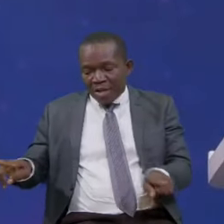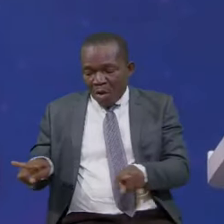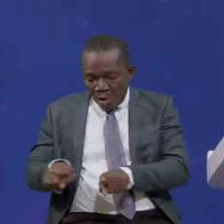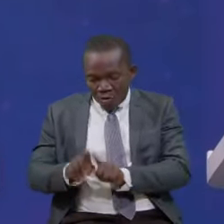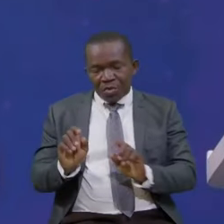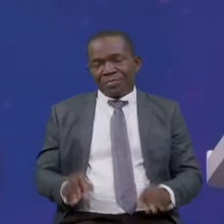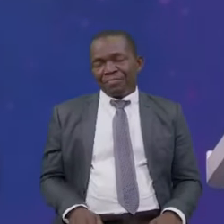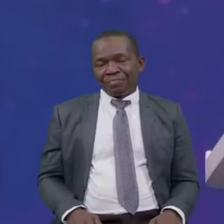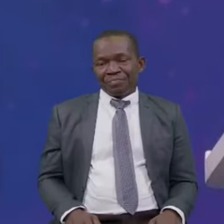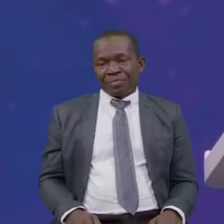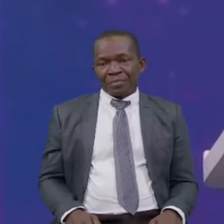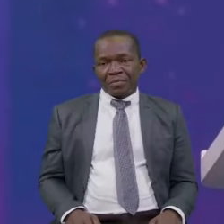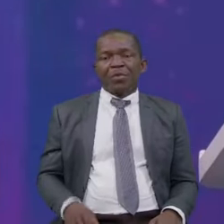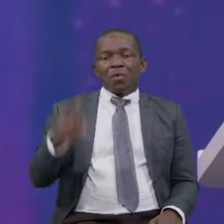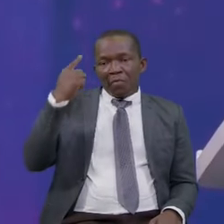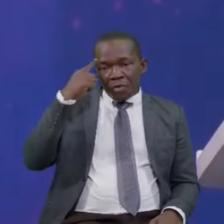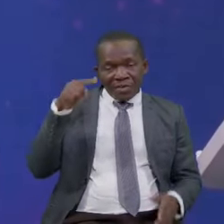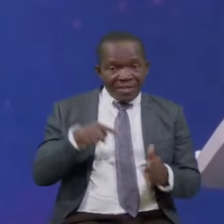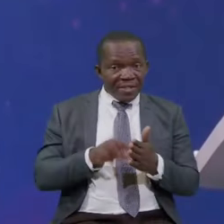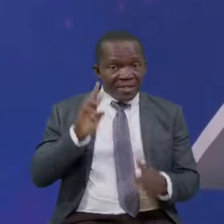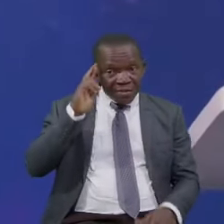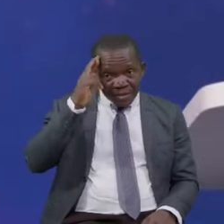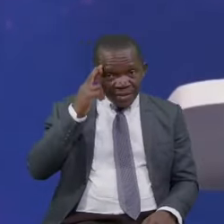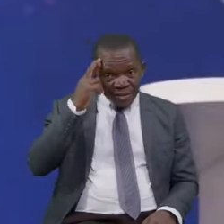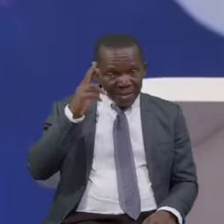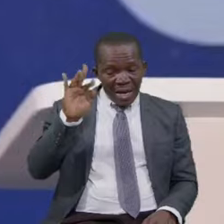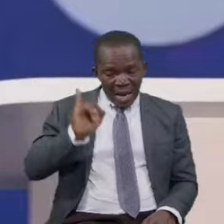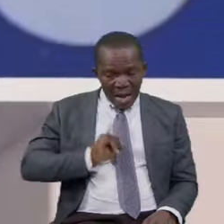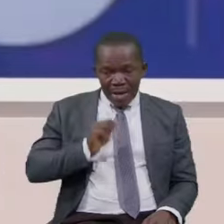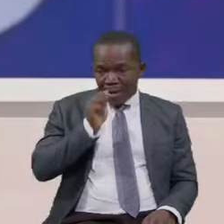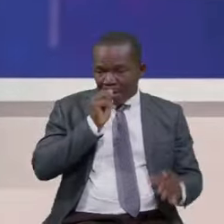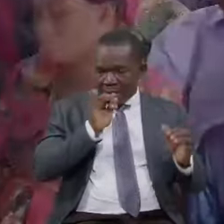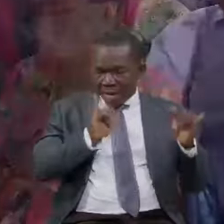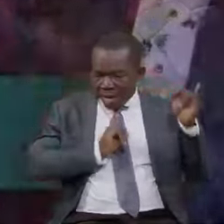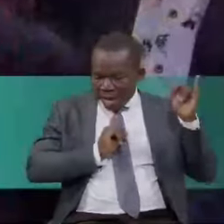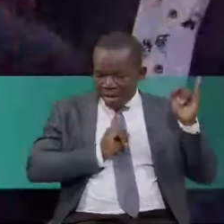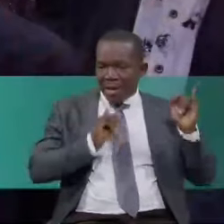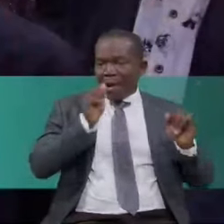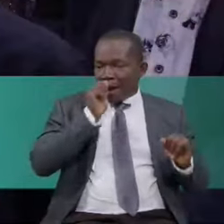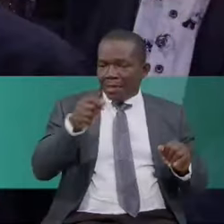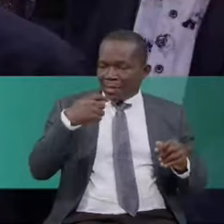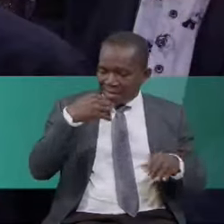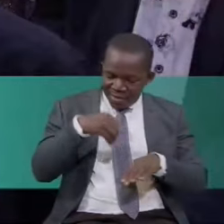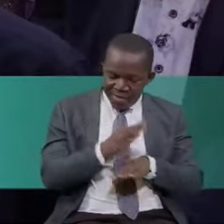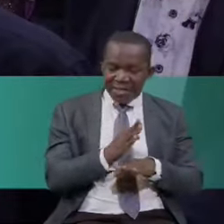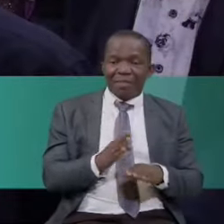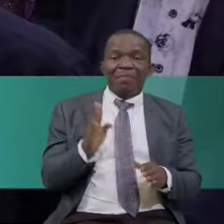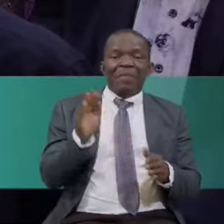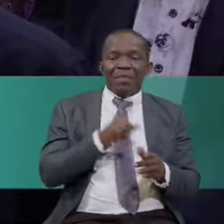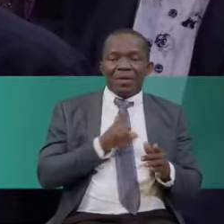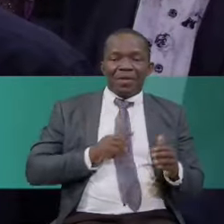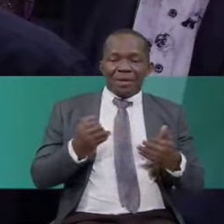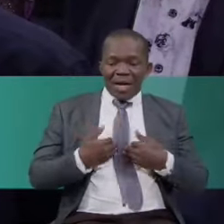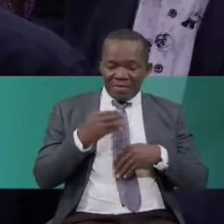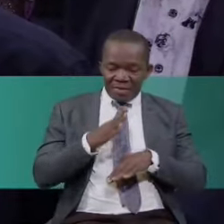villes car c'est pour cela que j'ai été envoyé le Seigneur t'a envoyé et ce